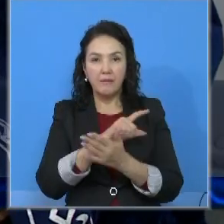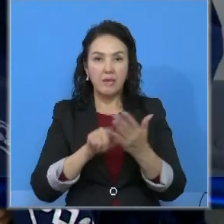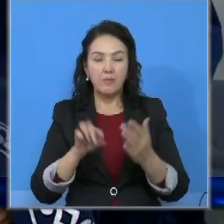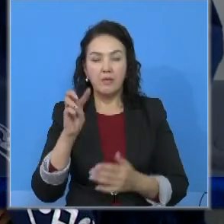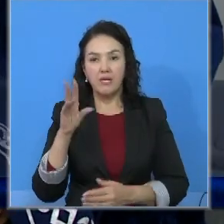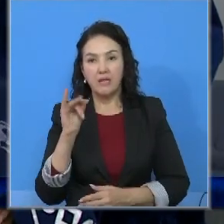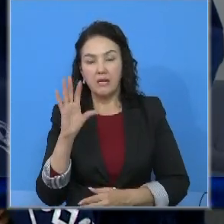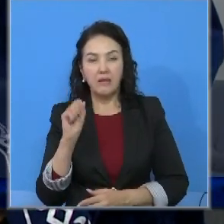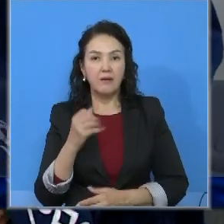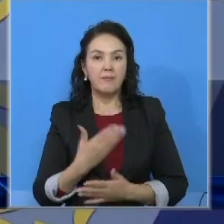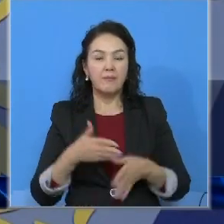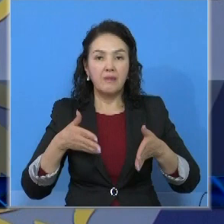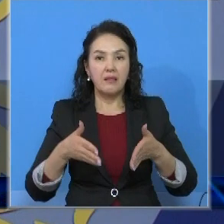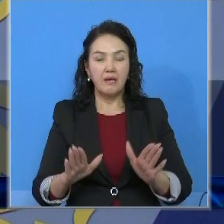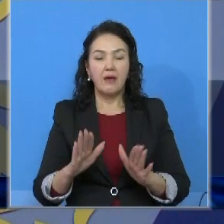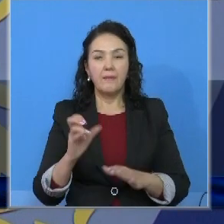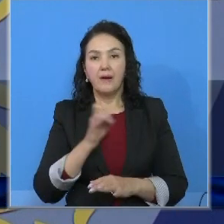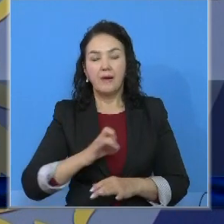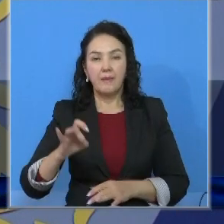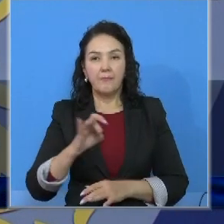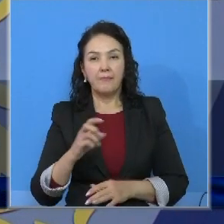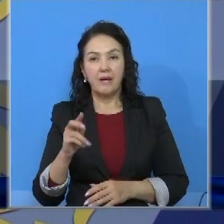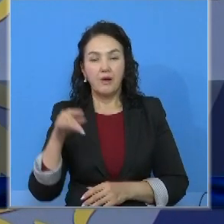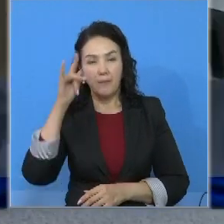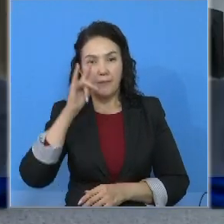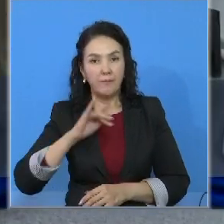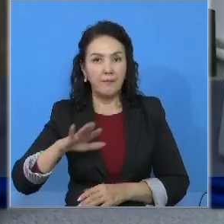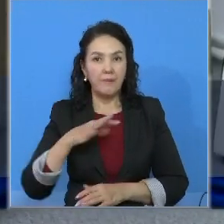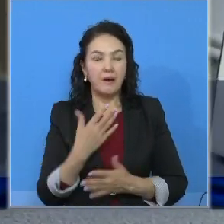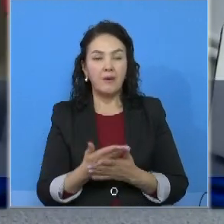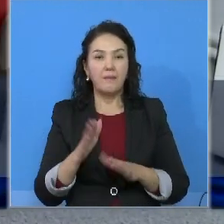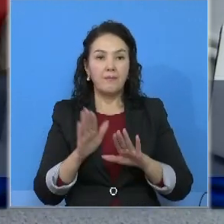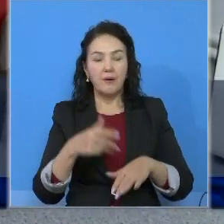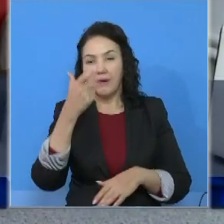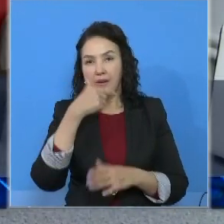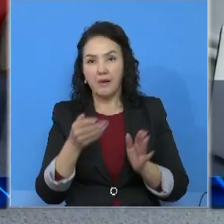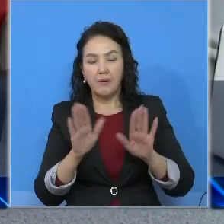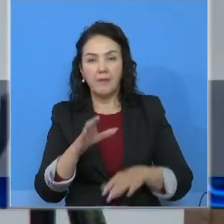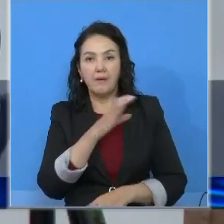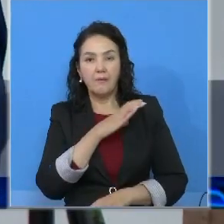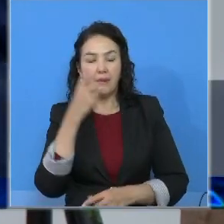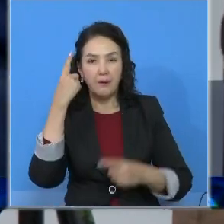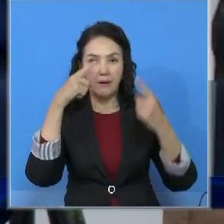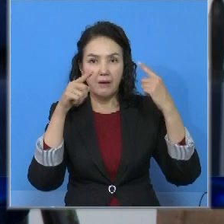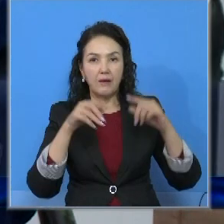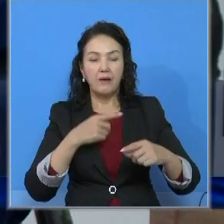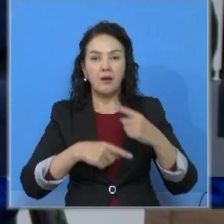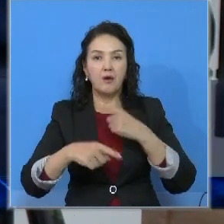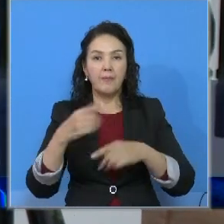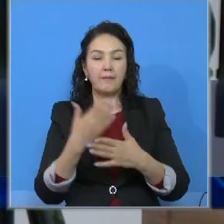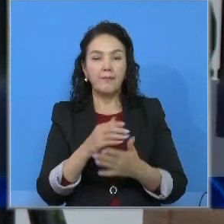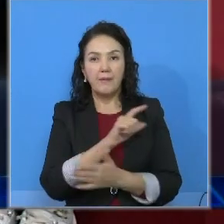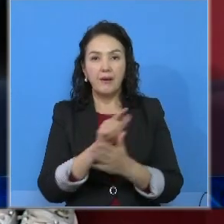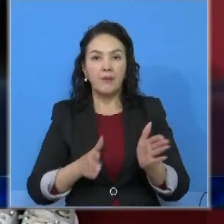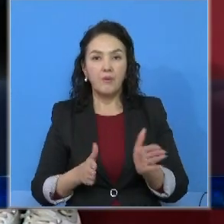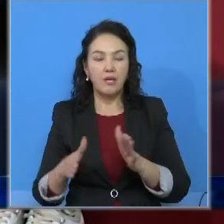Мухтара Уэзова. Он родился в Абайском районе Восточно-Казахстанской области. После себя оставил богатое творческое наследие. Его роман